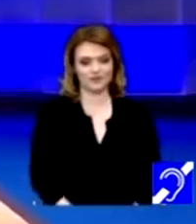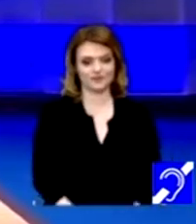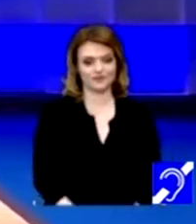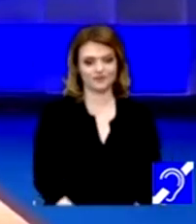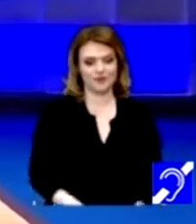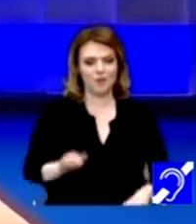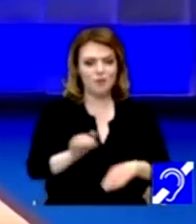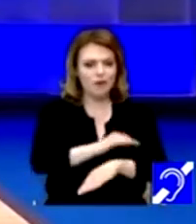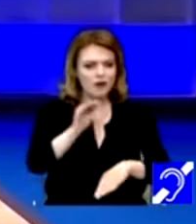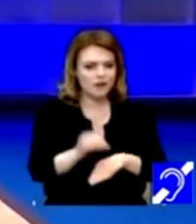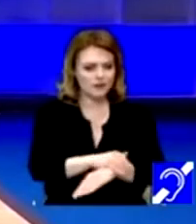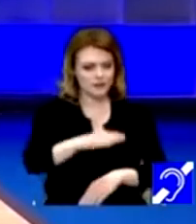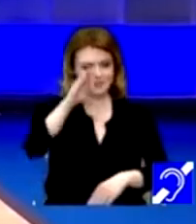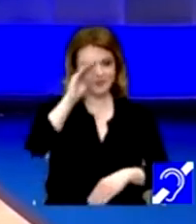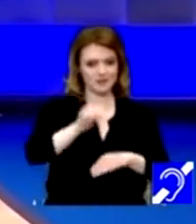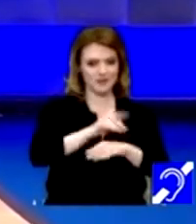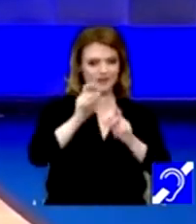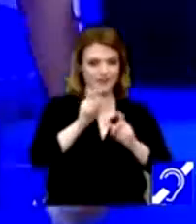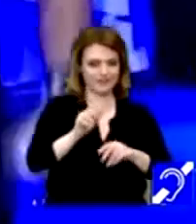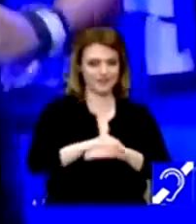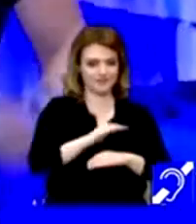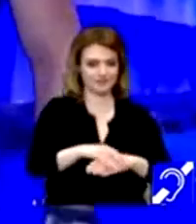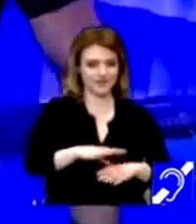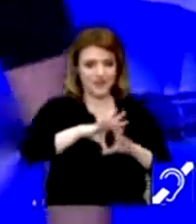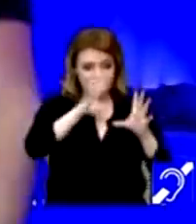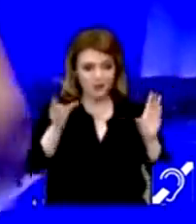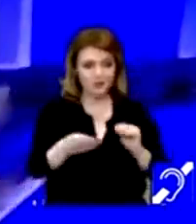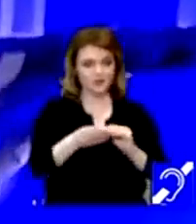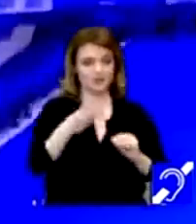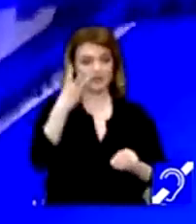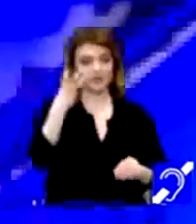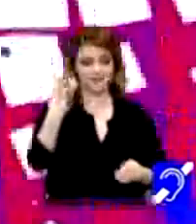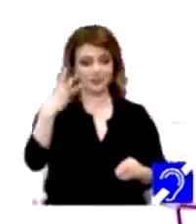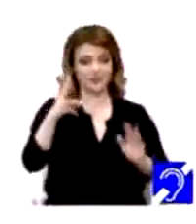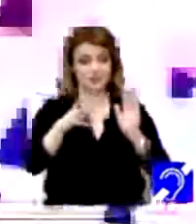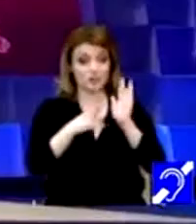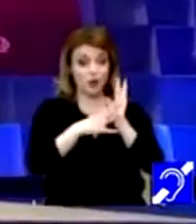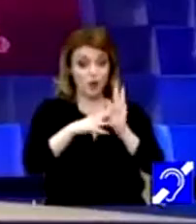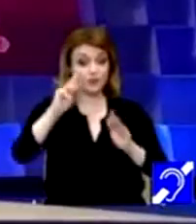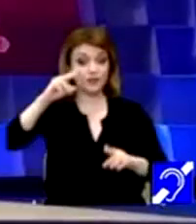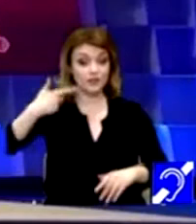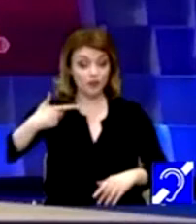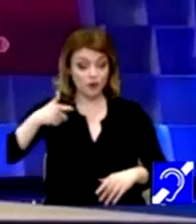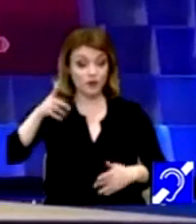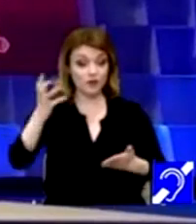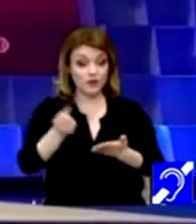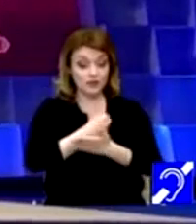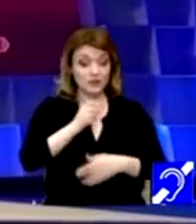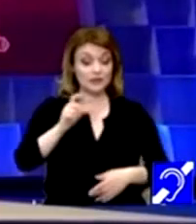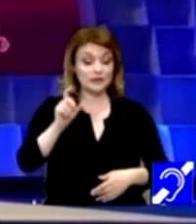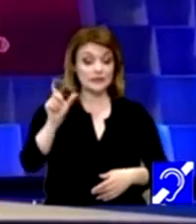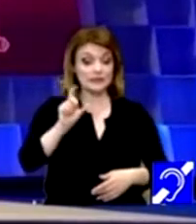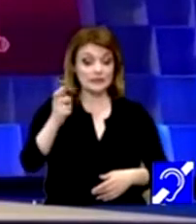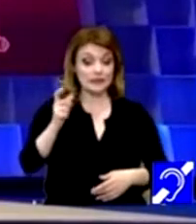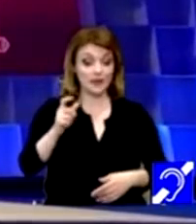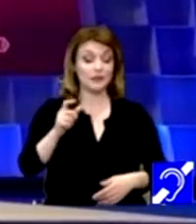Молодец, парень. Ай, молодец. Драма. Cu un total de 339 de kilograme, Robu a cucerit argintul la